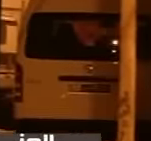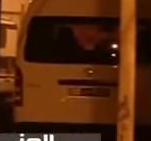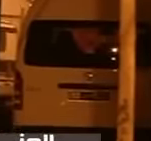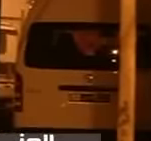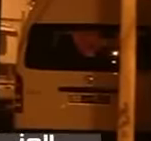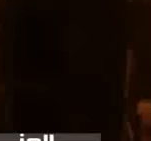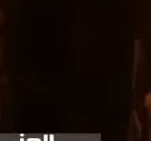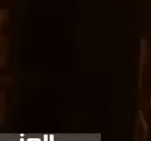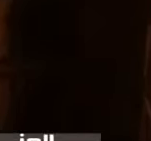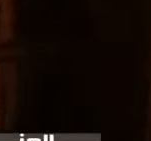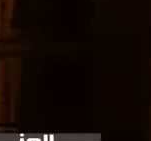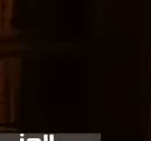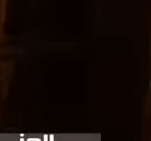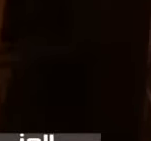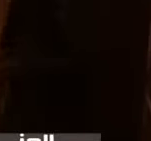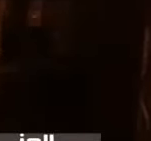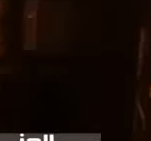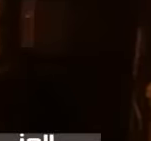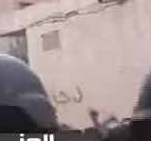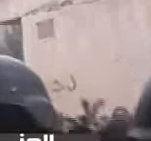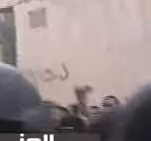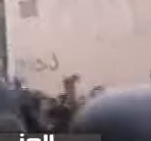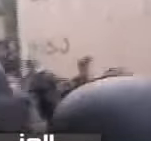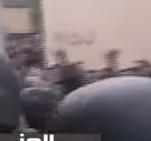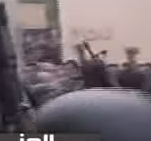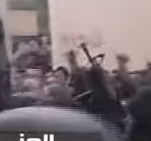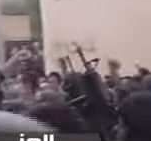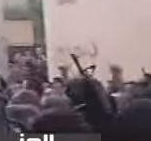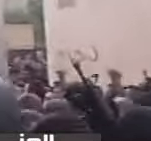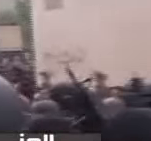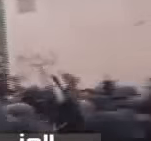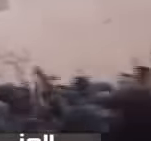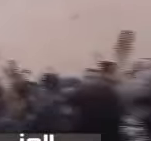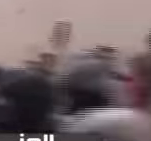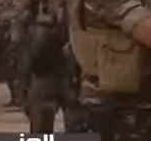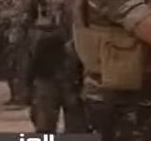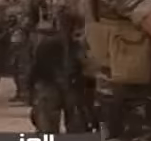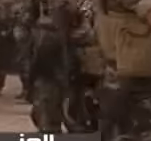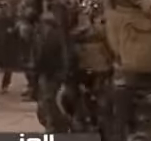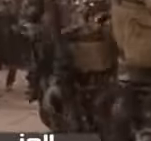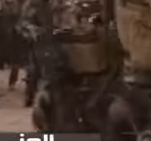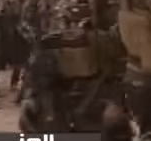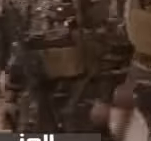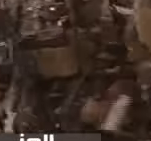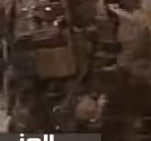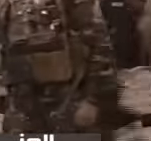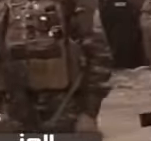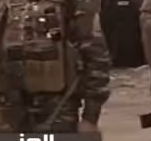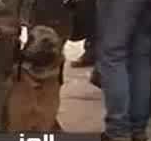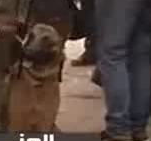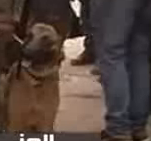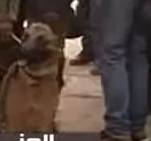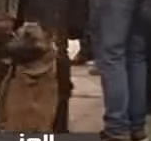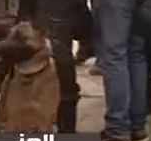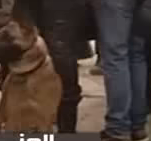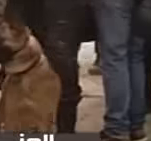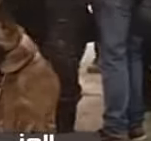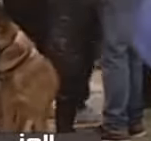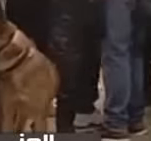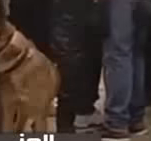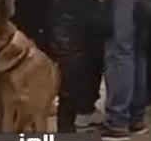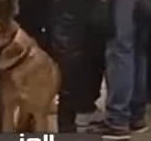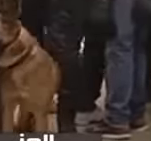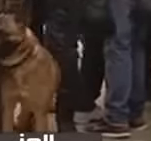انتهاء العملية الأمنية في حي الكرمة بالقصرين بالقضاء على عنصرين إرهابيين واستشهاد مدني وحجز عدد من